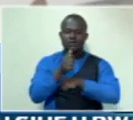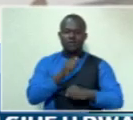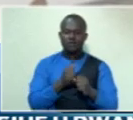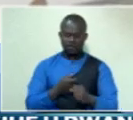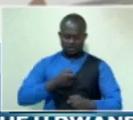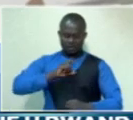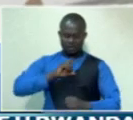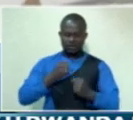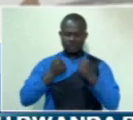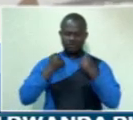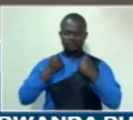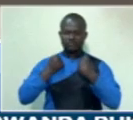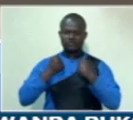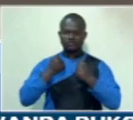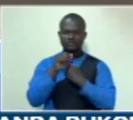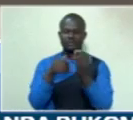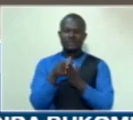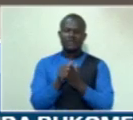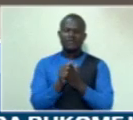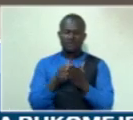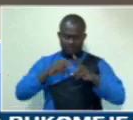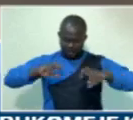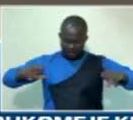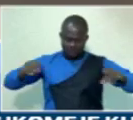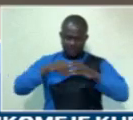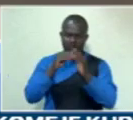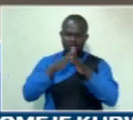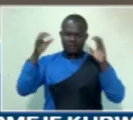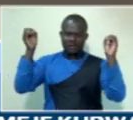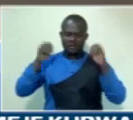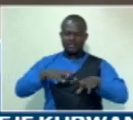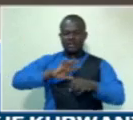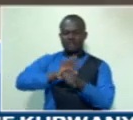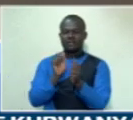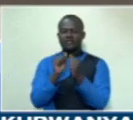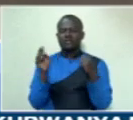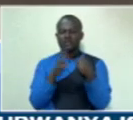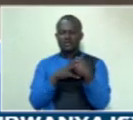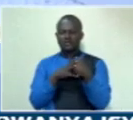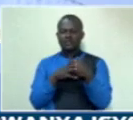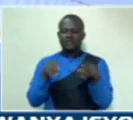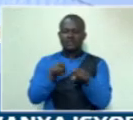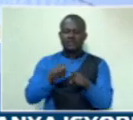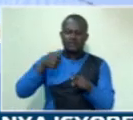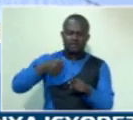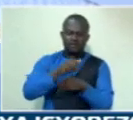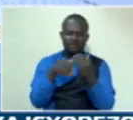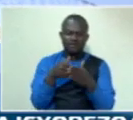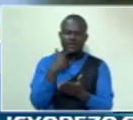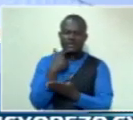by'ubutwari kuriye ibikorwa byo gupima hano mu mujyi wa Kigali COVID-19 nawe akaba